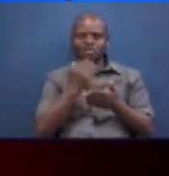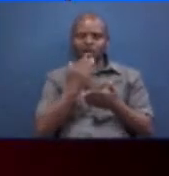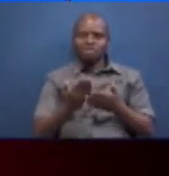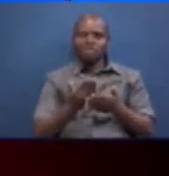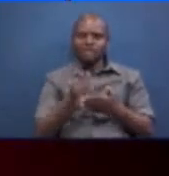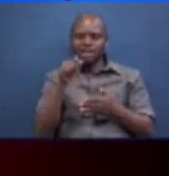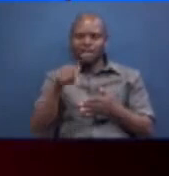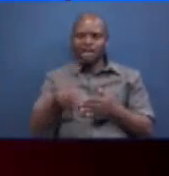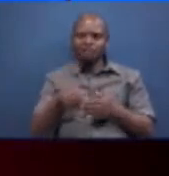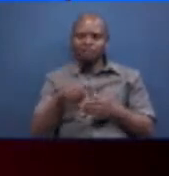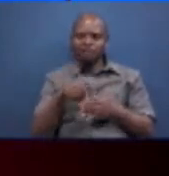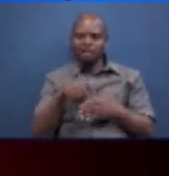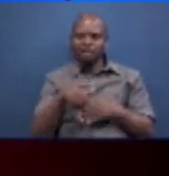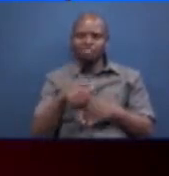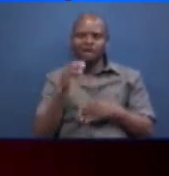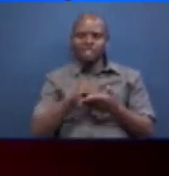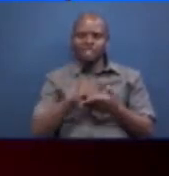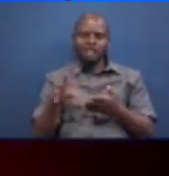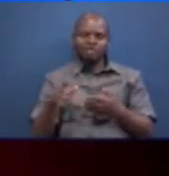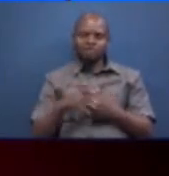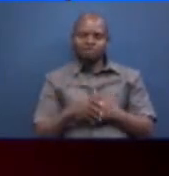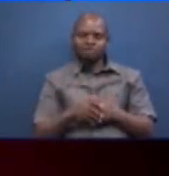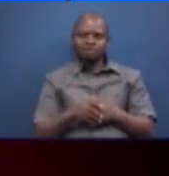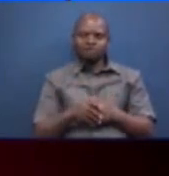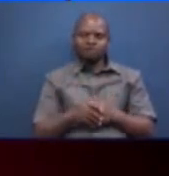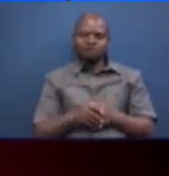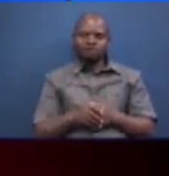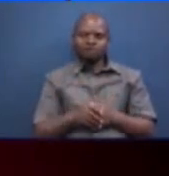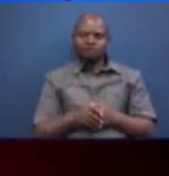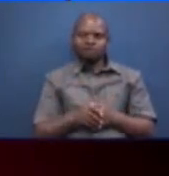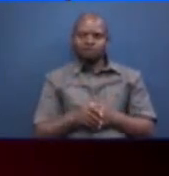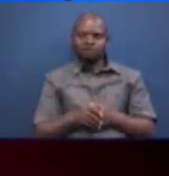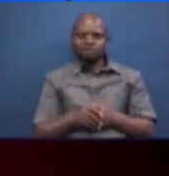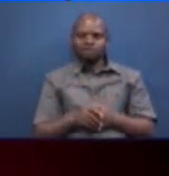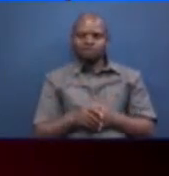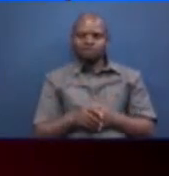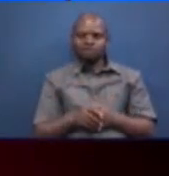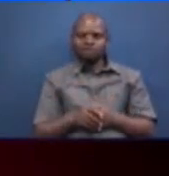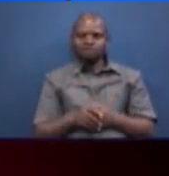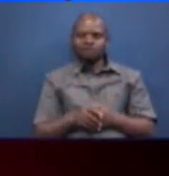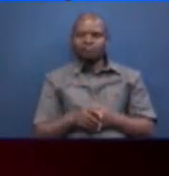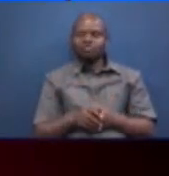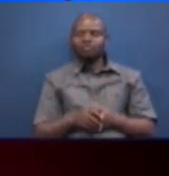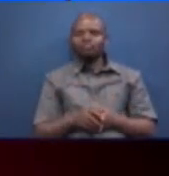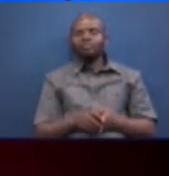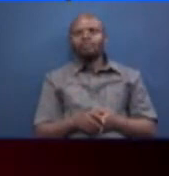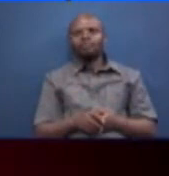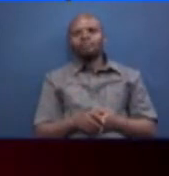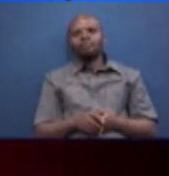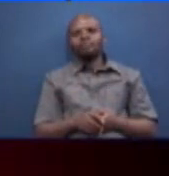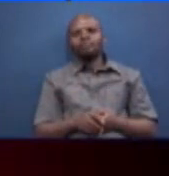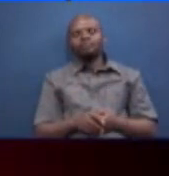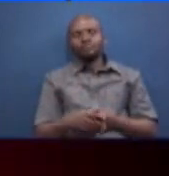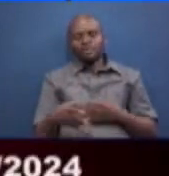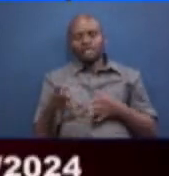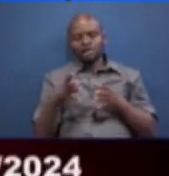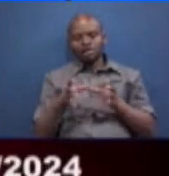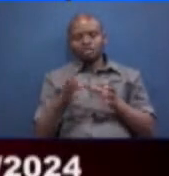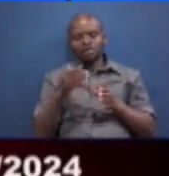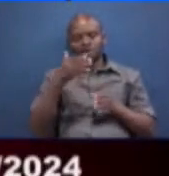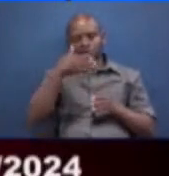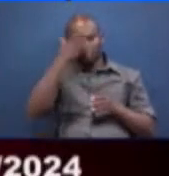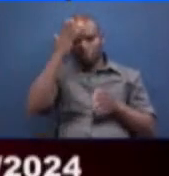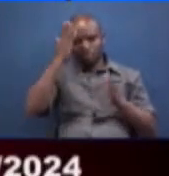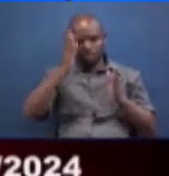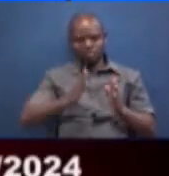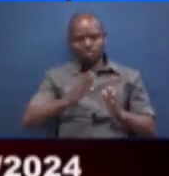wa habari leo hapa Dar es Salaam, Mohamed Ali Mohamed Kawaida. Tume ya Vyuo